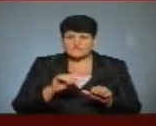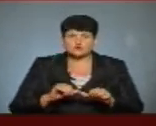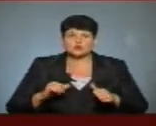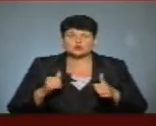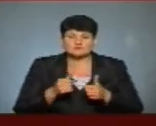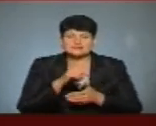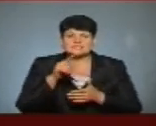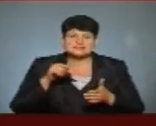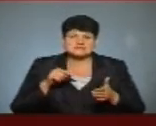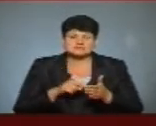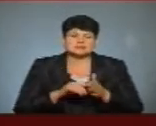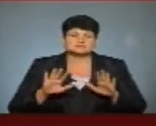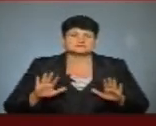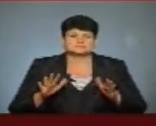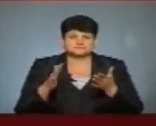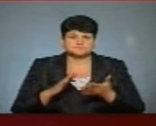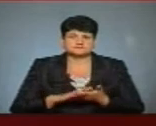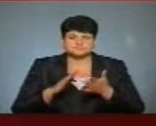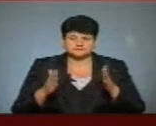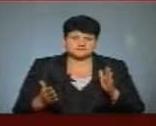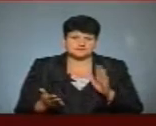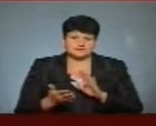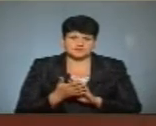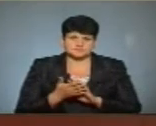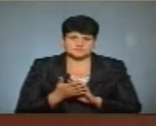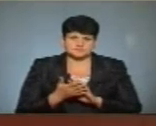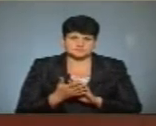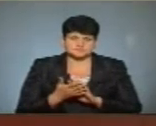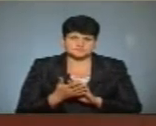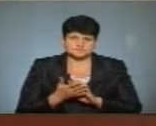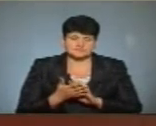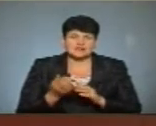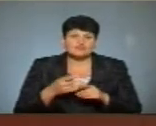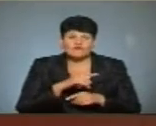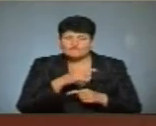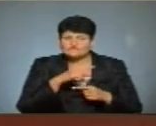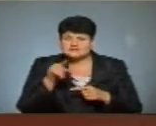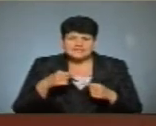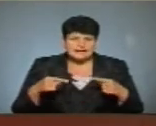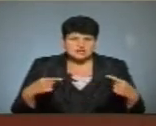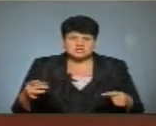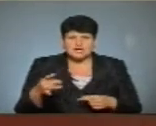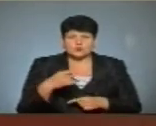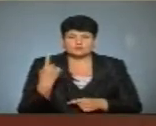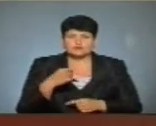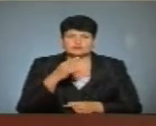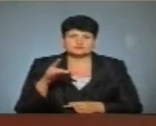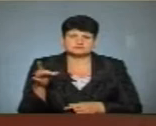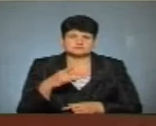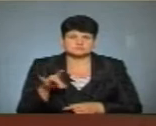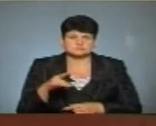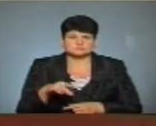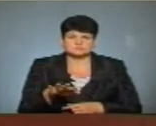з питань техногенно-екологічної безпеки та надзвичайних ситуацій. Всі решта районів області у помаранчевій